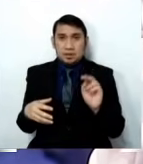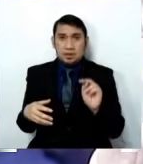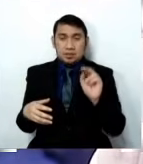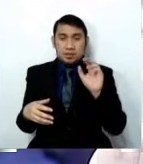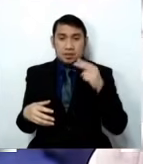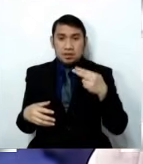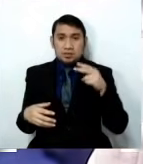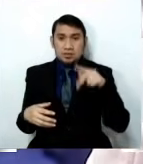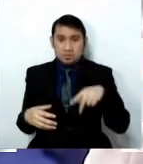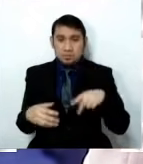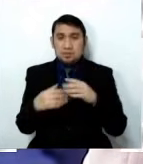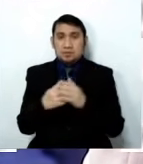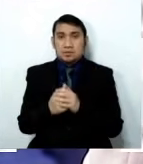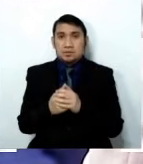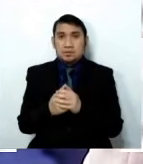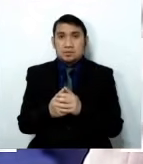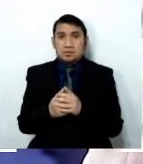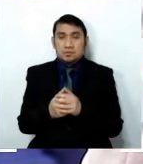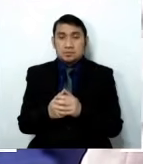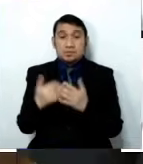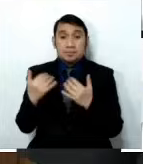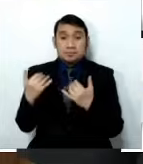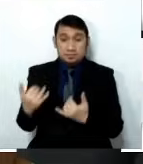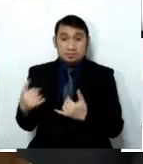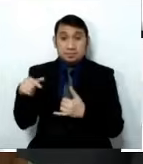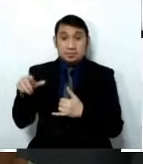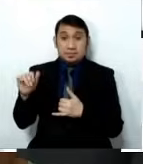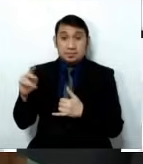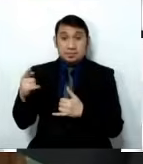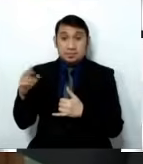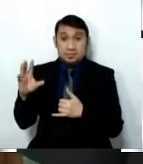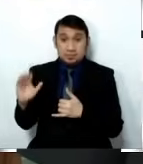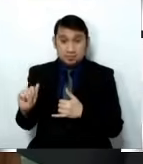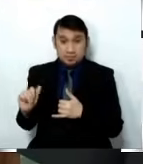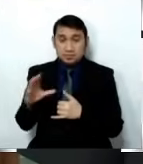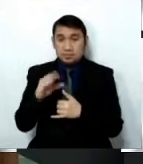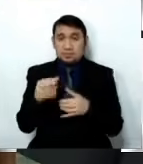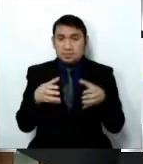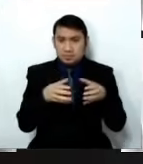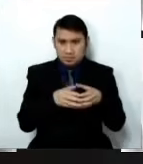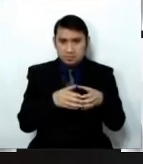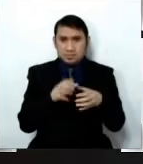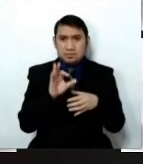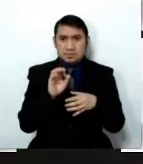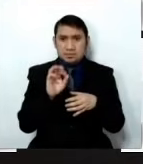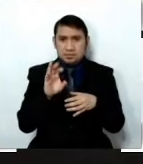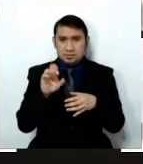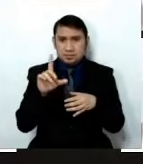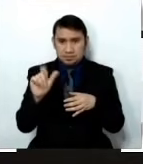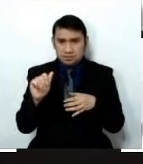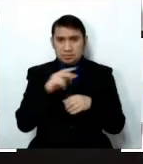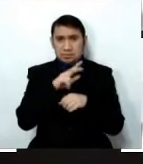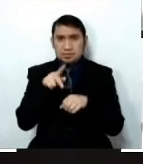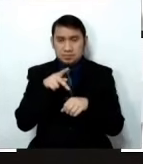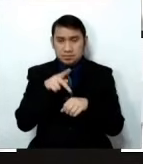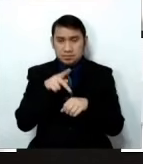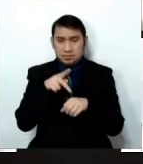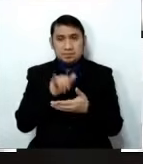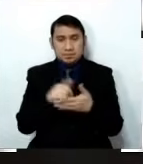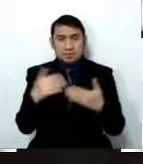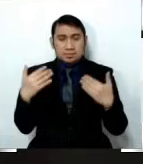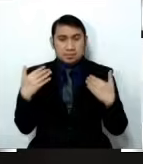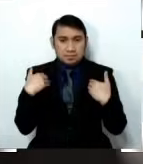ng Demokratikong Pilipino ni Senador Sani Angara at Partido Federal ng Pilipinas. Nauna dito, may lima ng